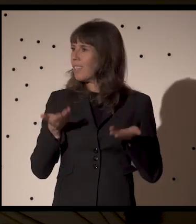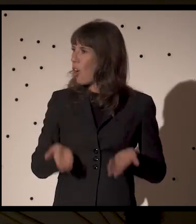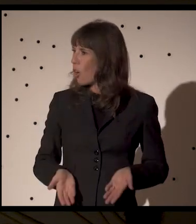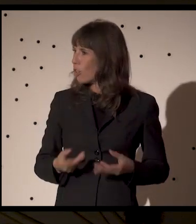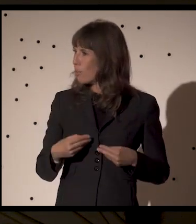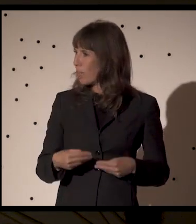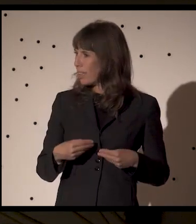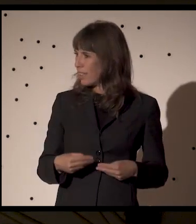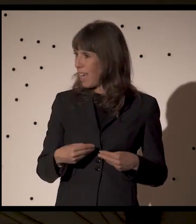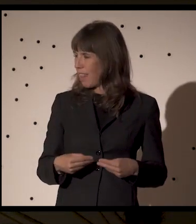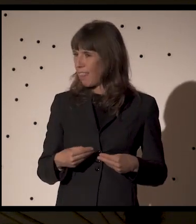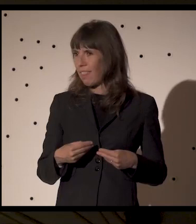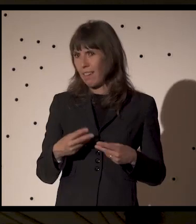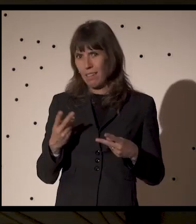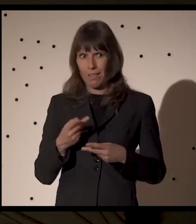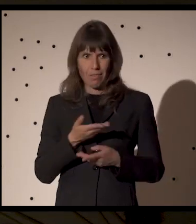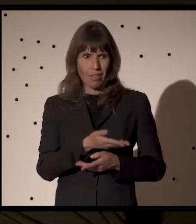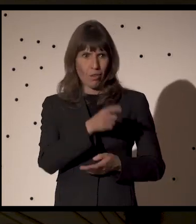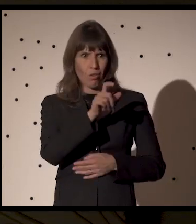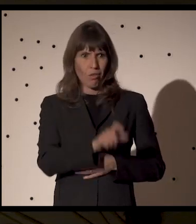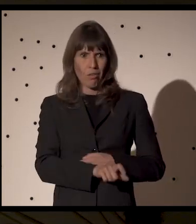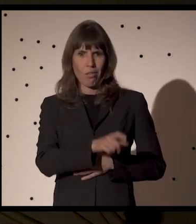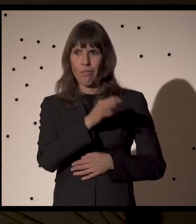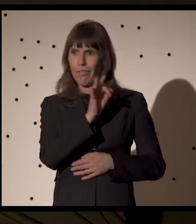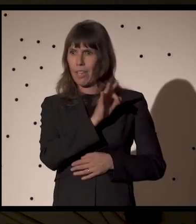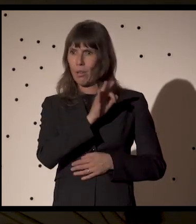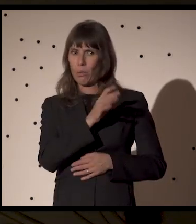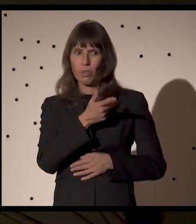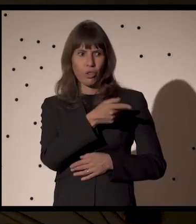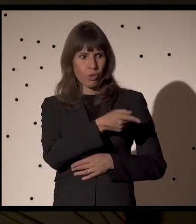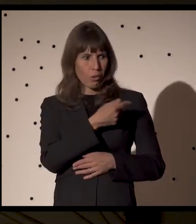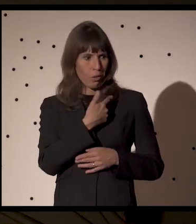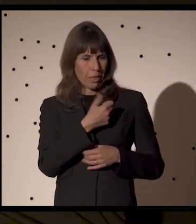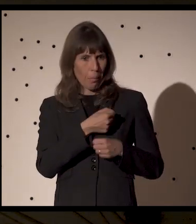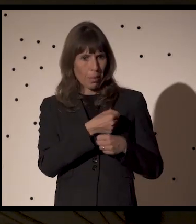non potrebbero avere Ambasciatore migliore di Ferruccio per rappresentarli